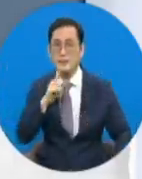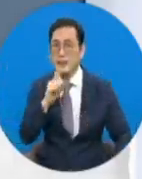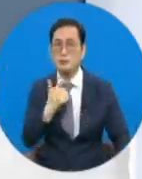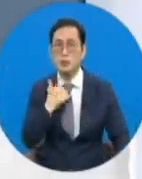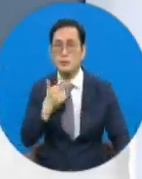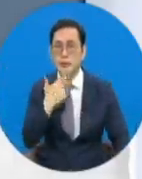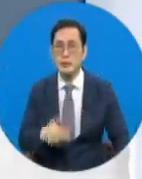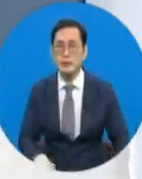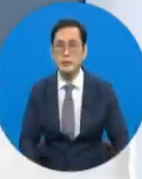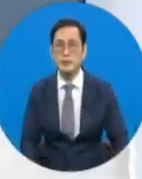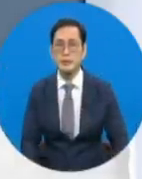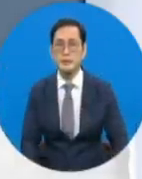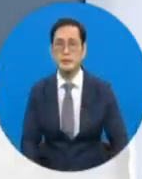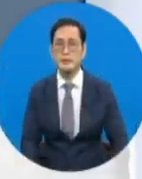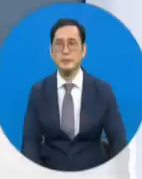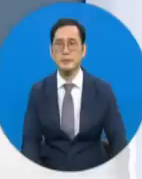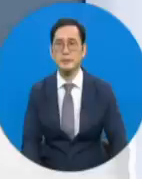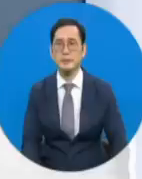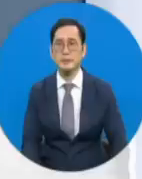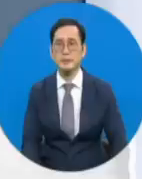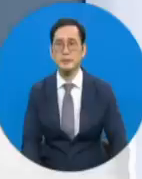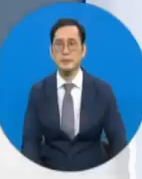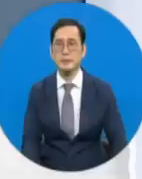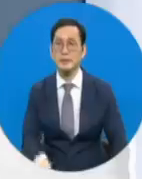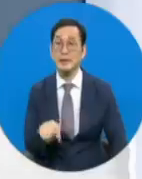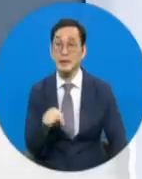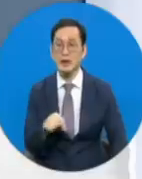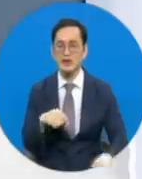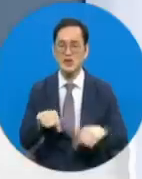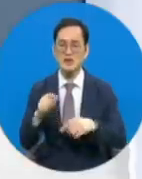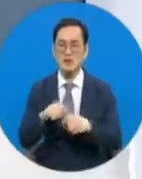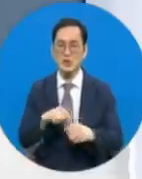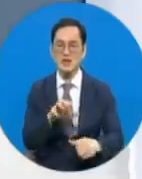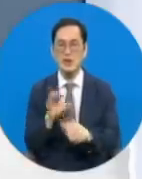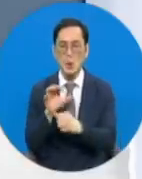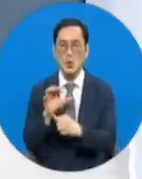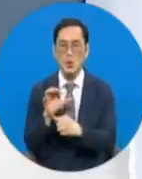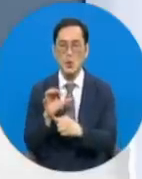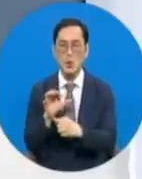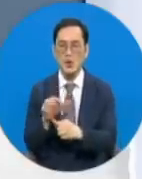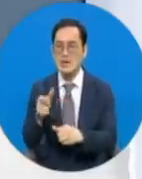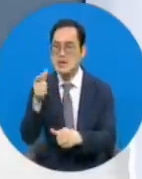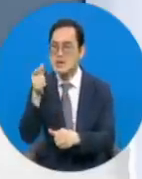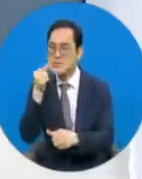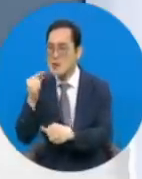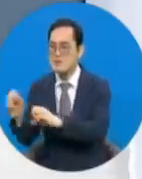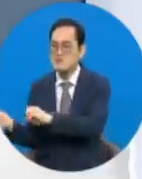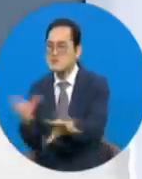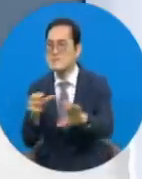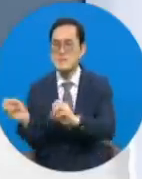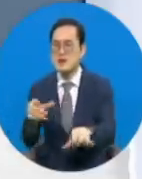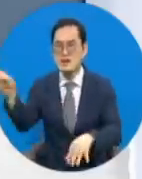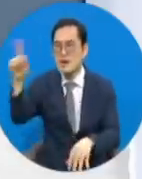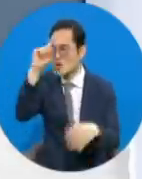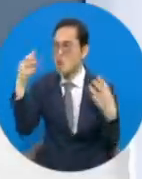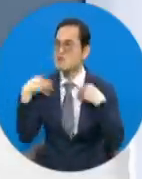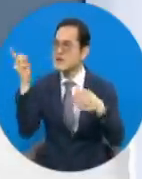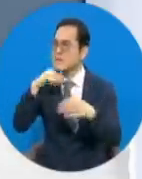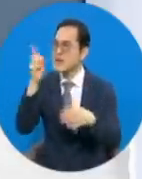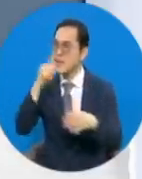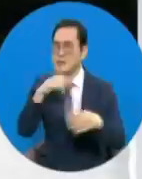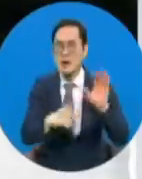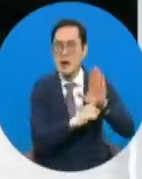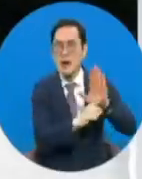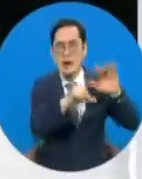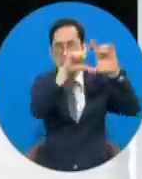없다는 점들을 말씀드립니다. 다만 이 문제를 국내 정치적 이슈로 끌어들이고 온 동네 현수막을 붙이고 또 일각에 나오는